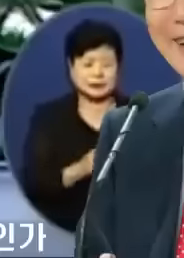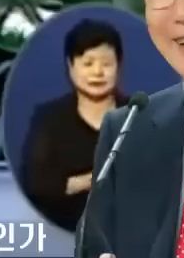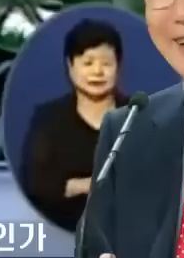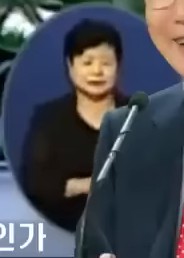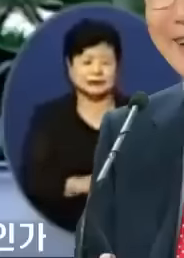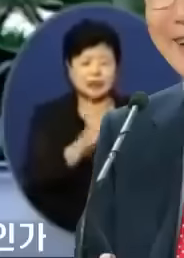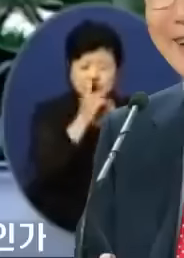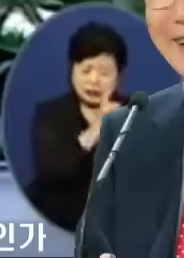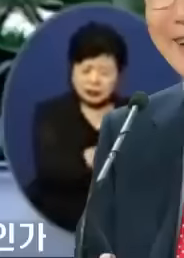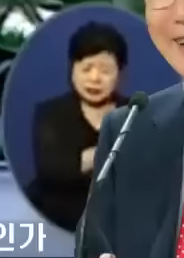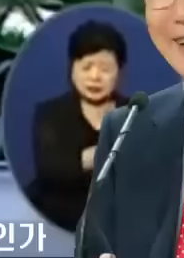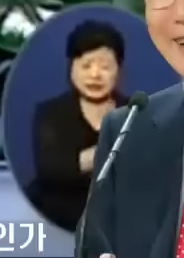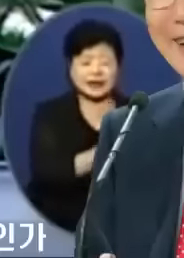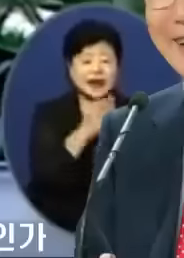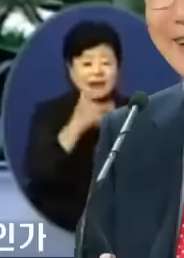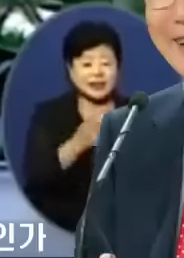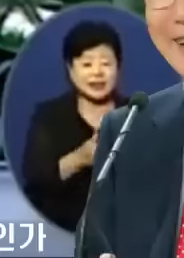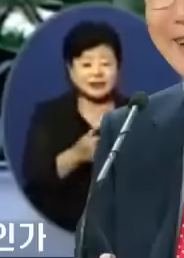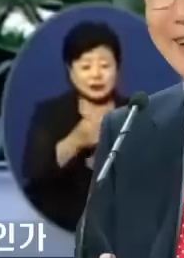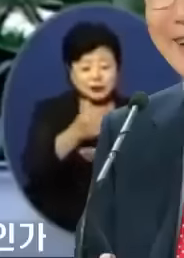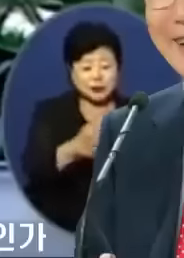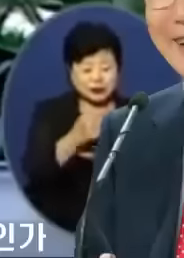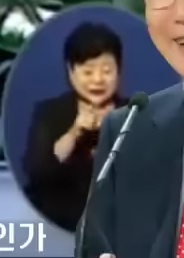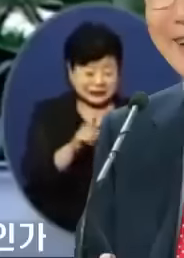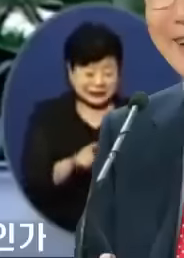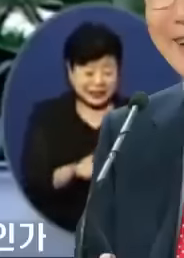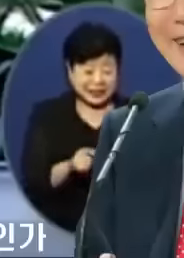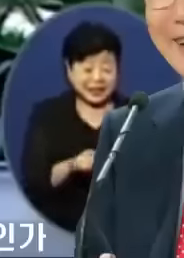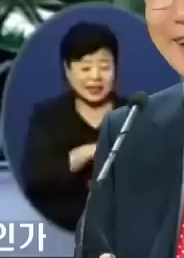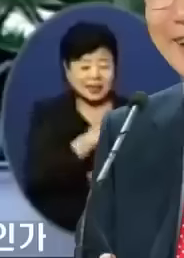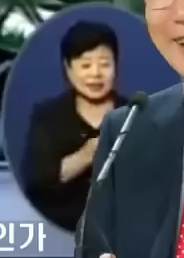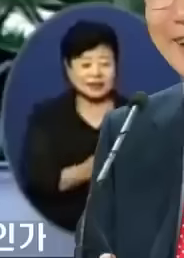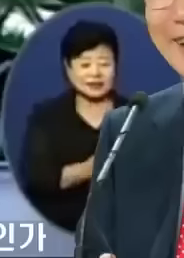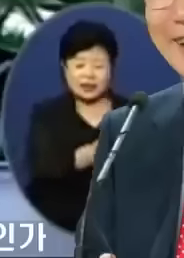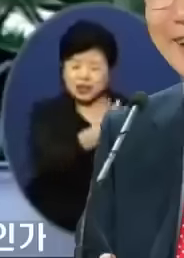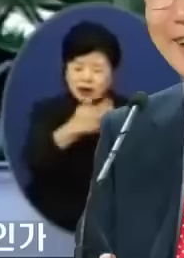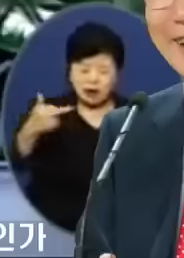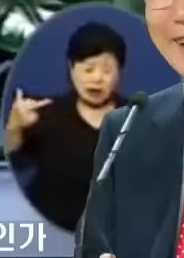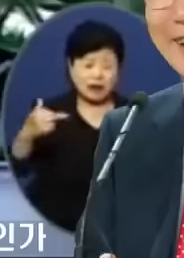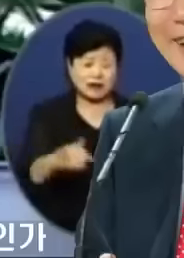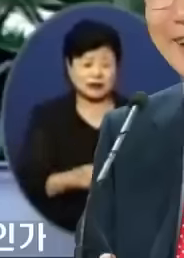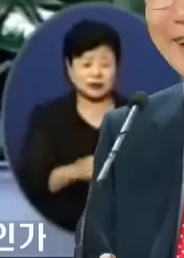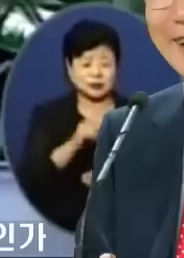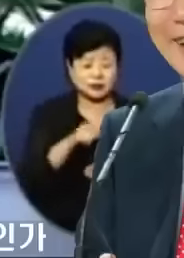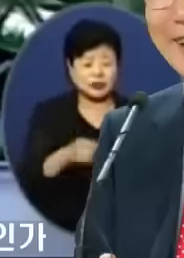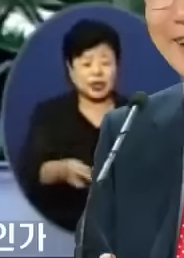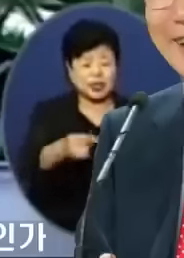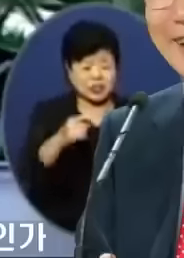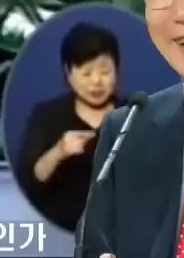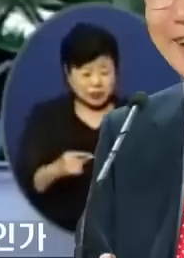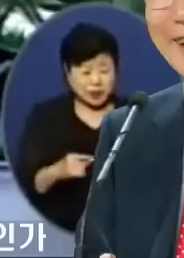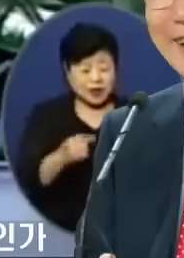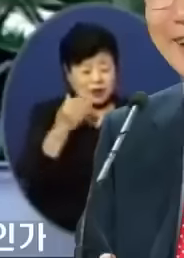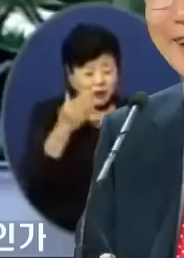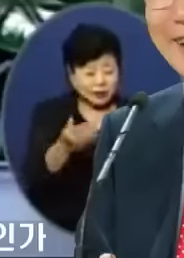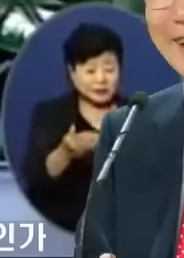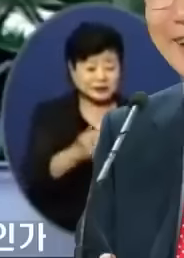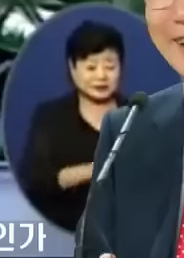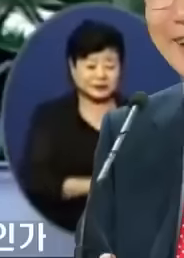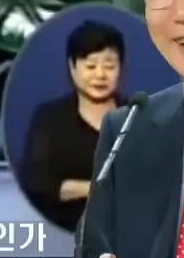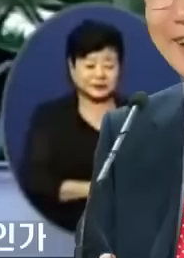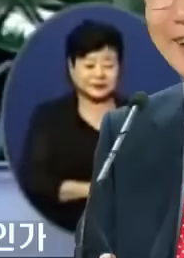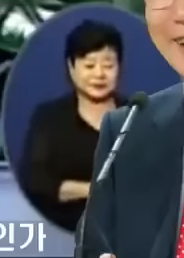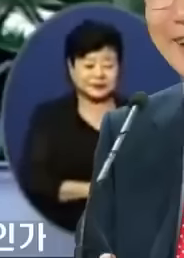다 이겼습니다. 예수를 모시고 있으면 능력의 힘이 큰 것이 여러분 속에 들어와 있지 여러분이